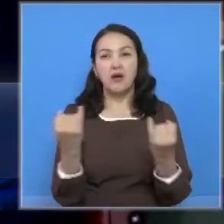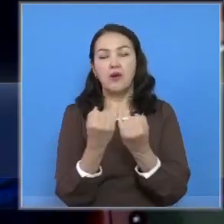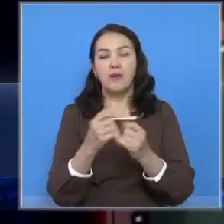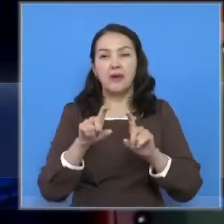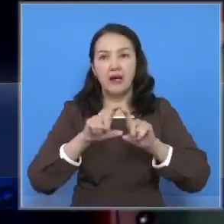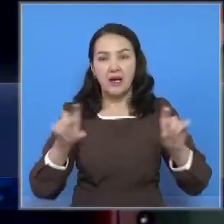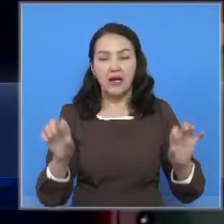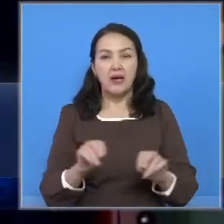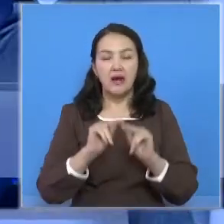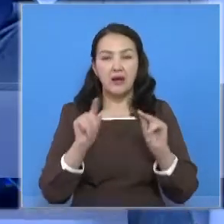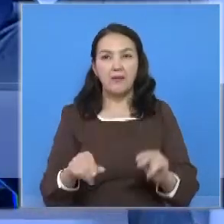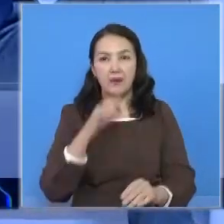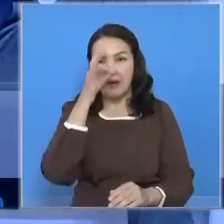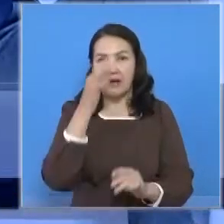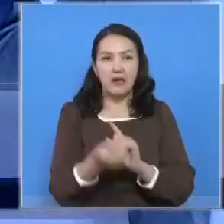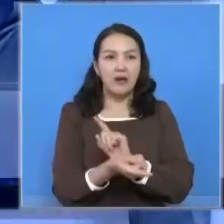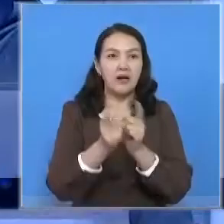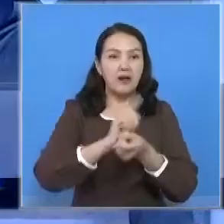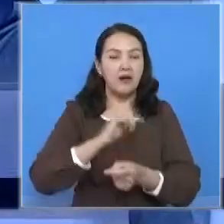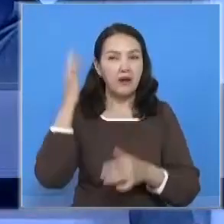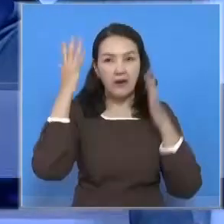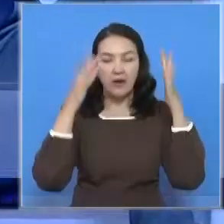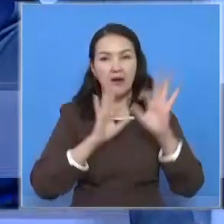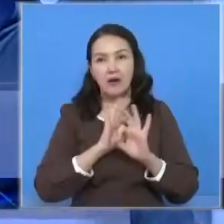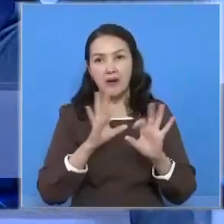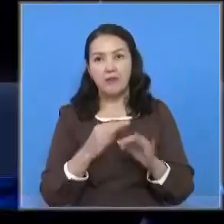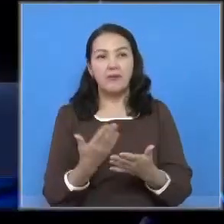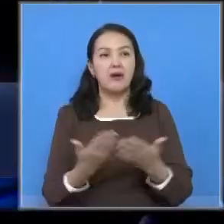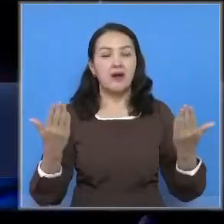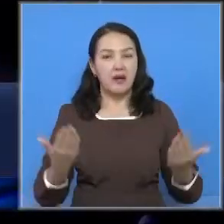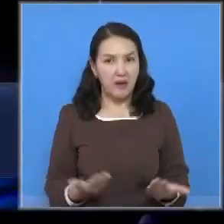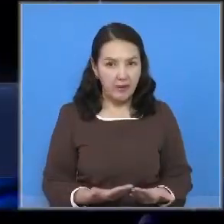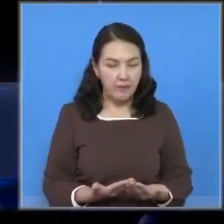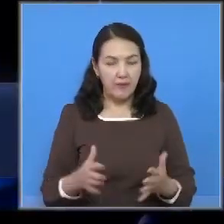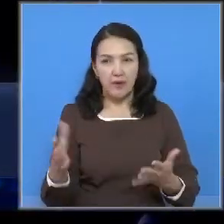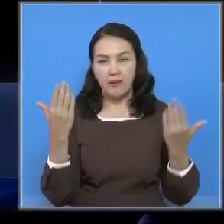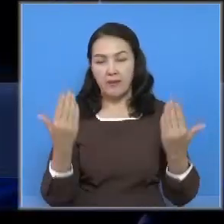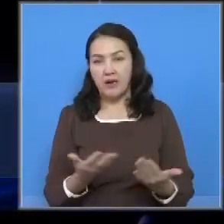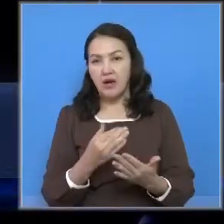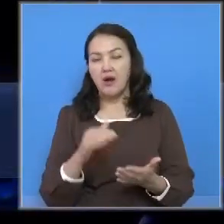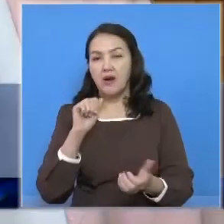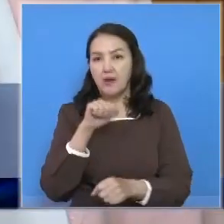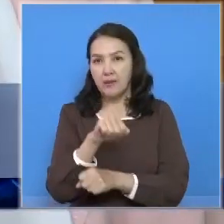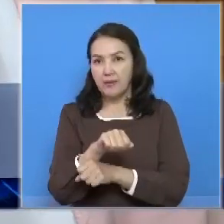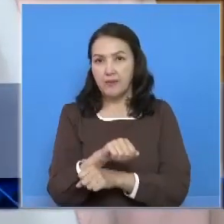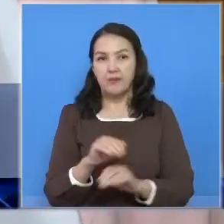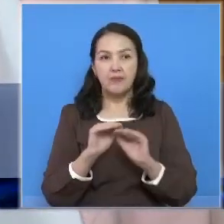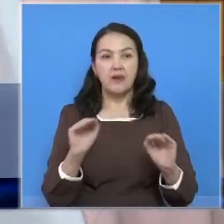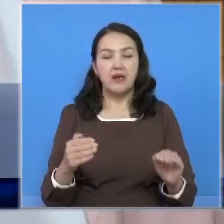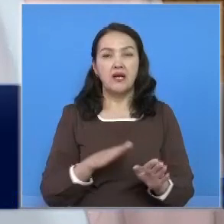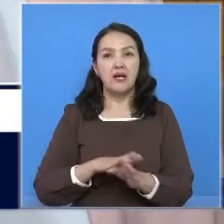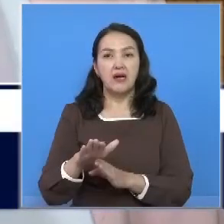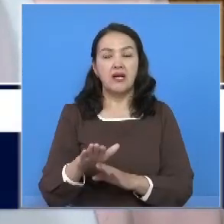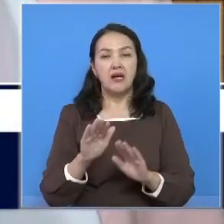мектебінің оқытушыларымен тәжірибе алмасып, ой бөлісті. Аудандық өнер ордаларының бүгінгі жай күйіне тоқталды. Балалардың